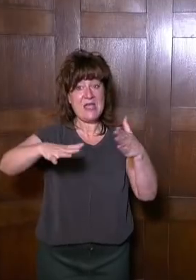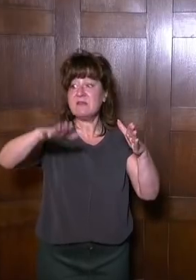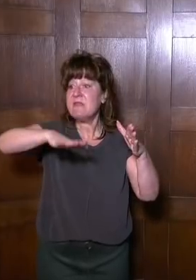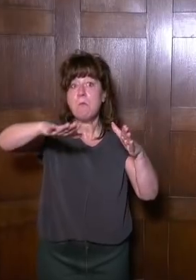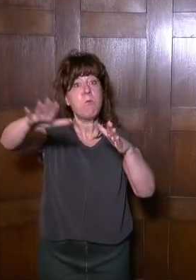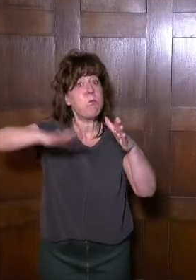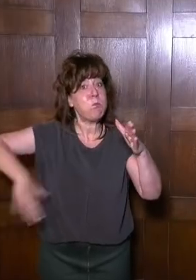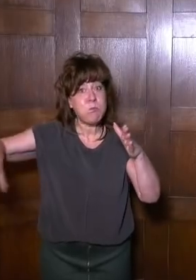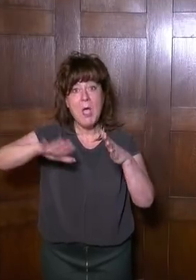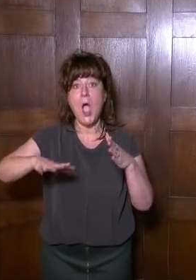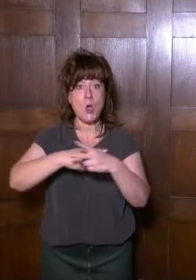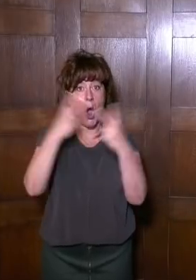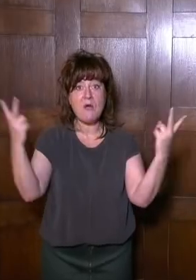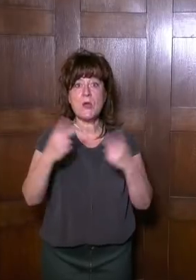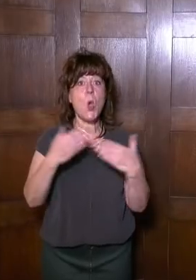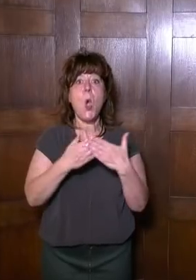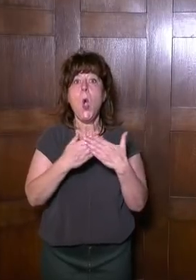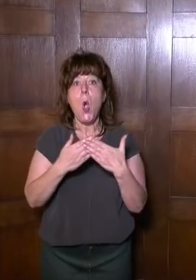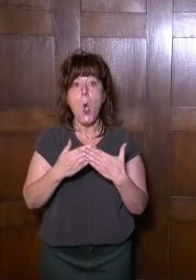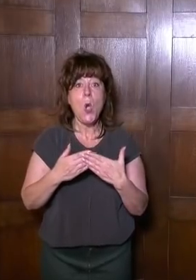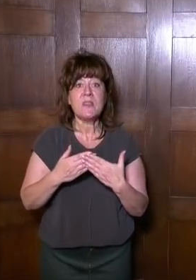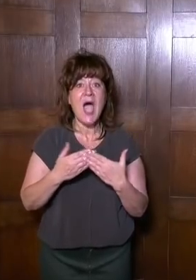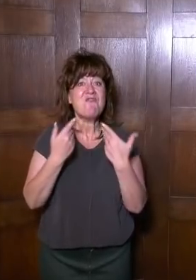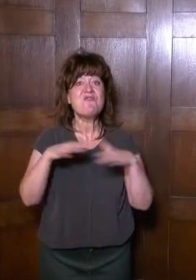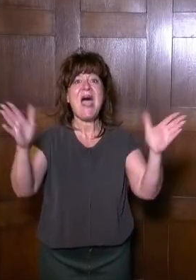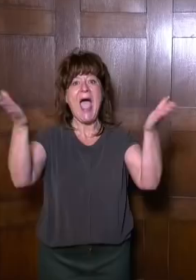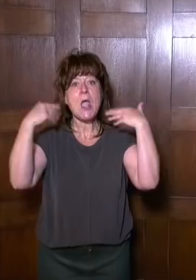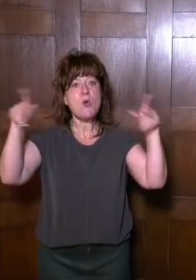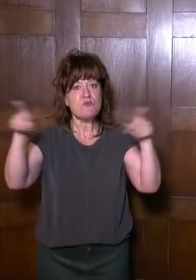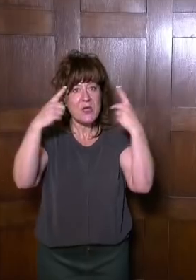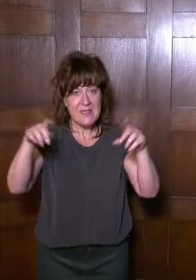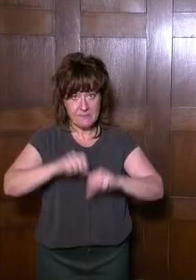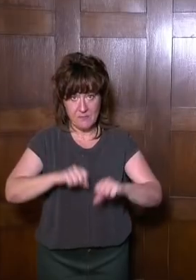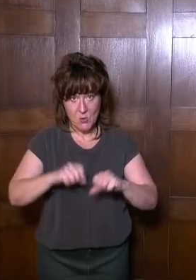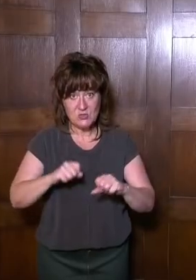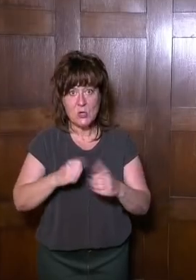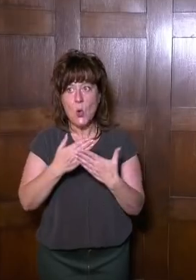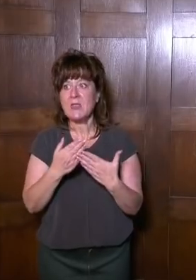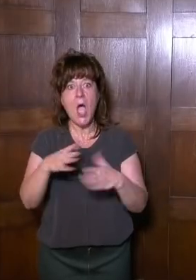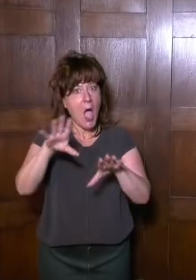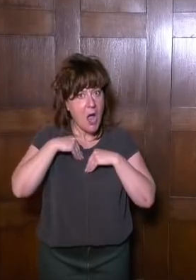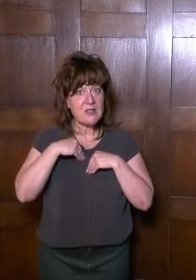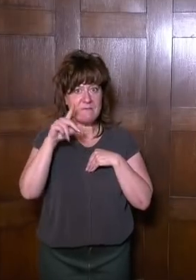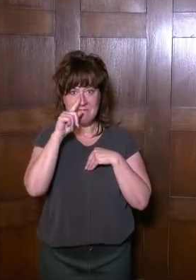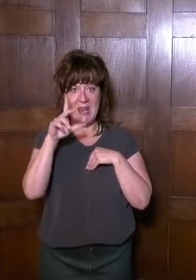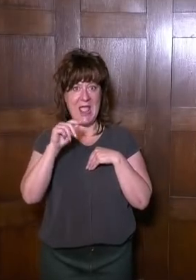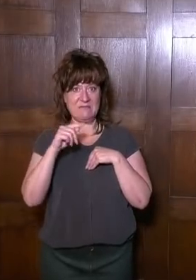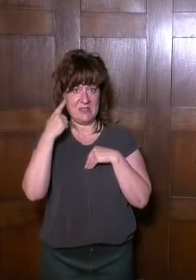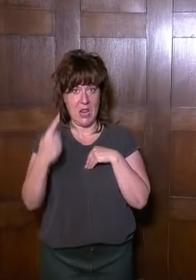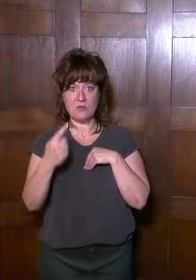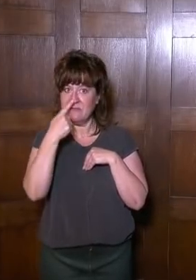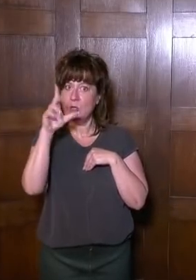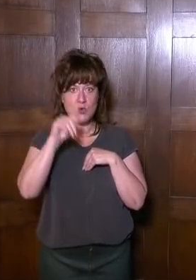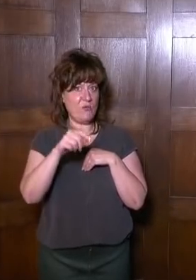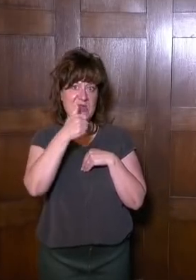geöffnet werden, dass Open Air möglich ist, dass die Akzeptanz der Bevölkerung auch steigt, wenn es mal ein bisschen lauter ist. Wir dürfen diese jungen Leute an dieser Stelle nicht verlieren.